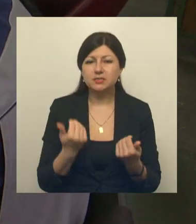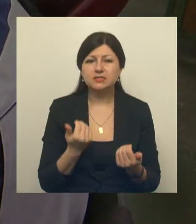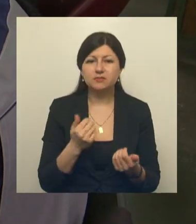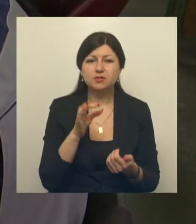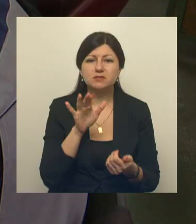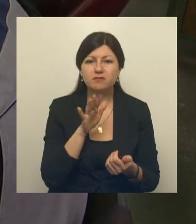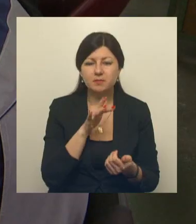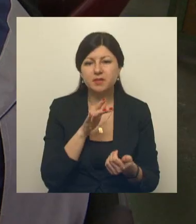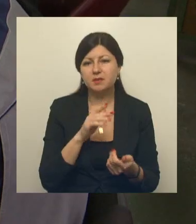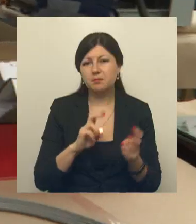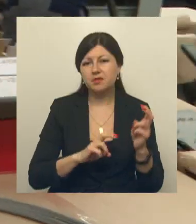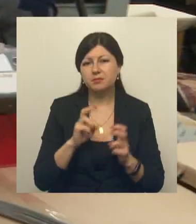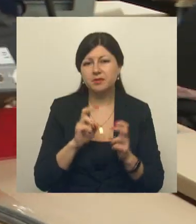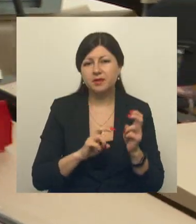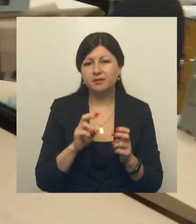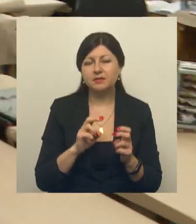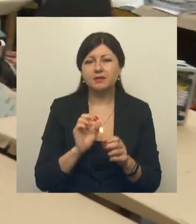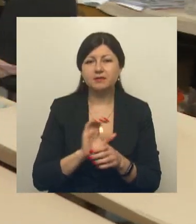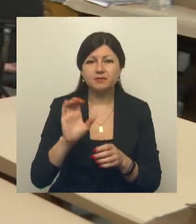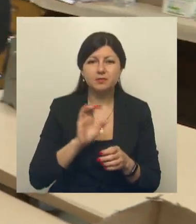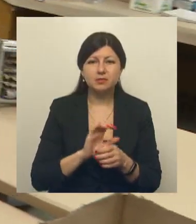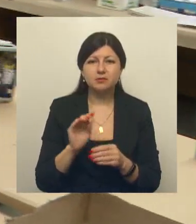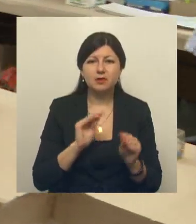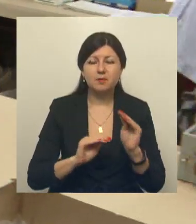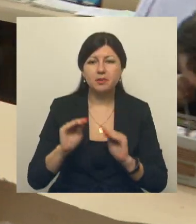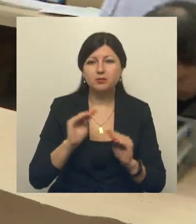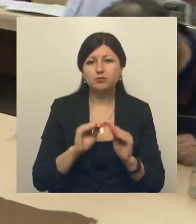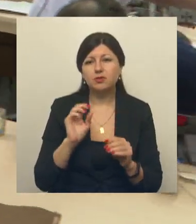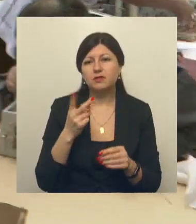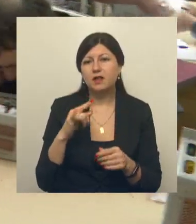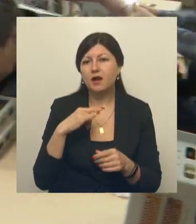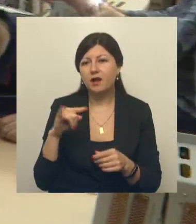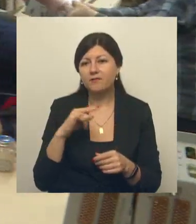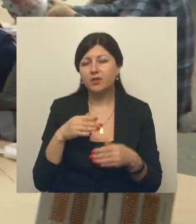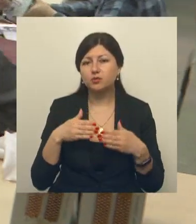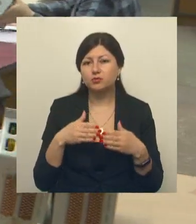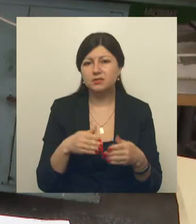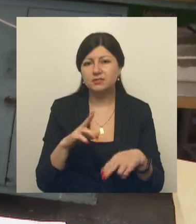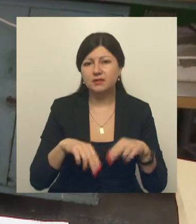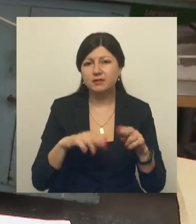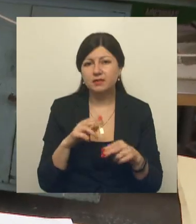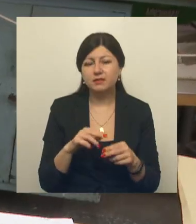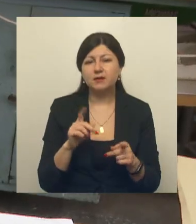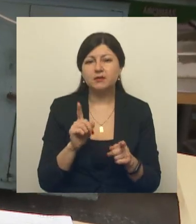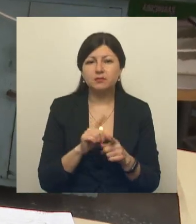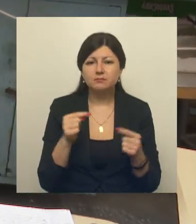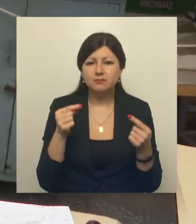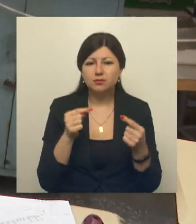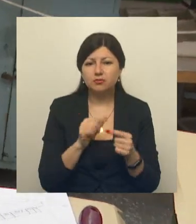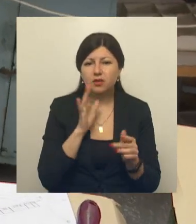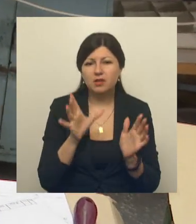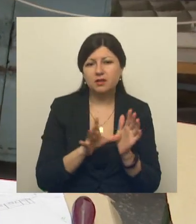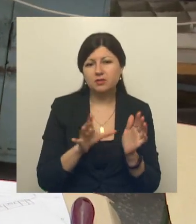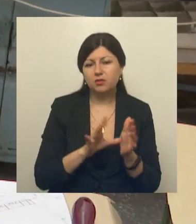современное предприятие, специализирующееся на выпуске комплектующих для авиа и судостроения, телекоммуникаций, высокоточных электронных